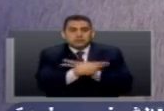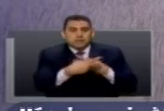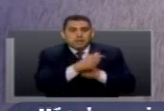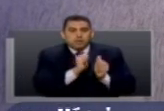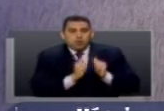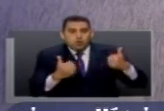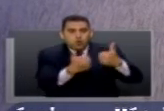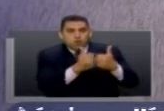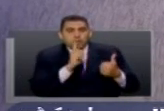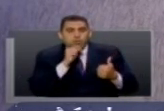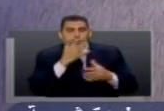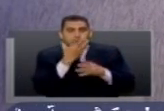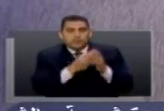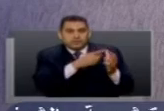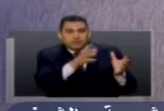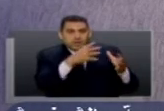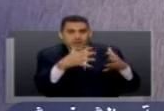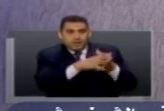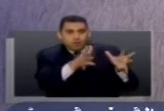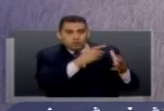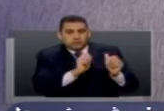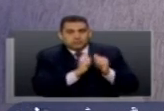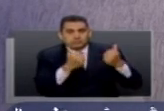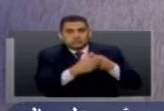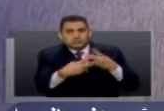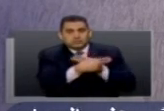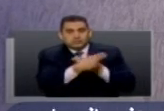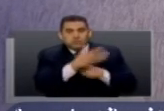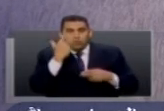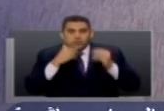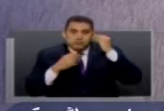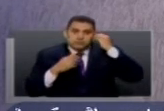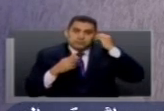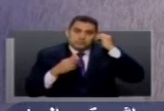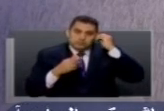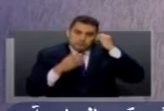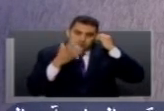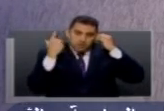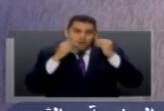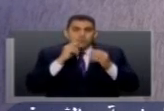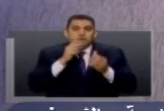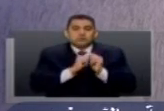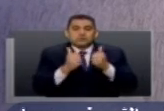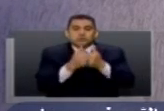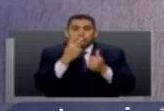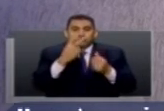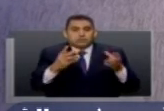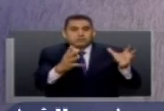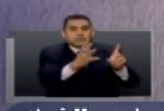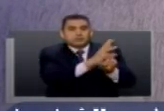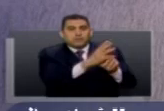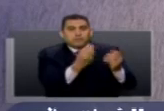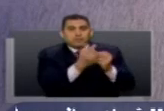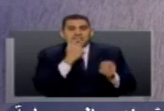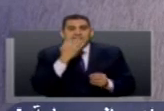الذين هم بني هاشم وقبيله الاخرى اسمها بني المطلب وقفت مع رسول الله ونصرته فقاطع لمده ثلاثه